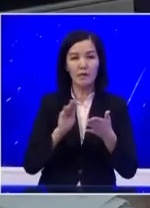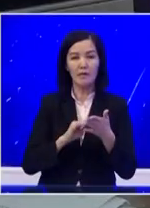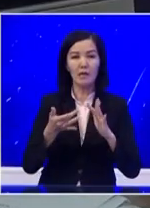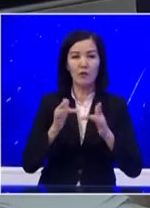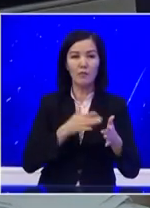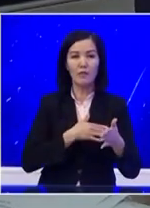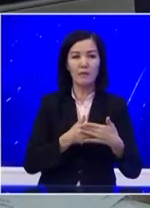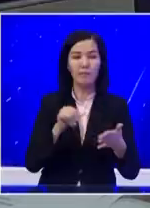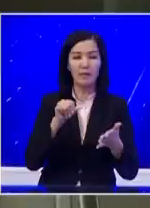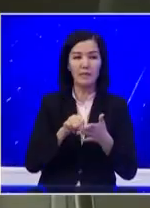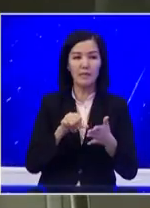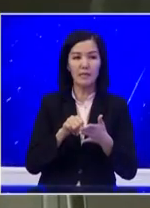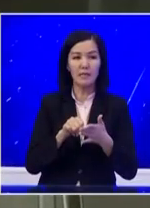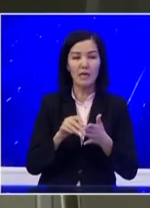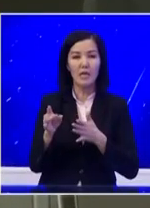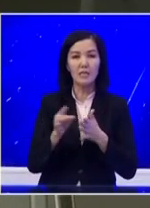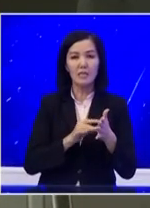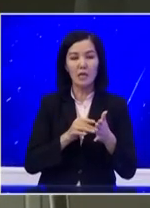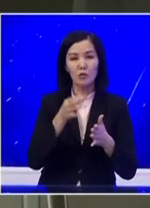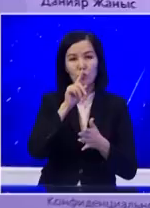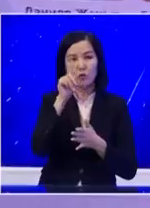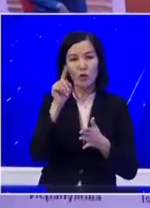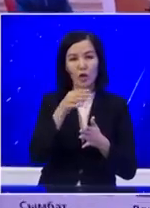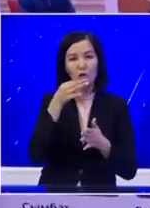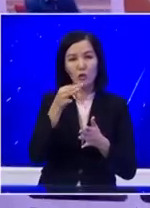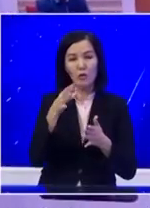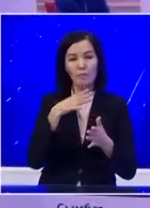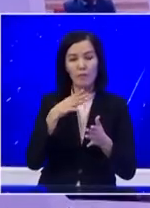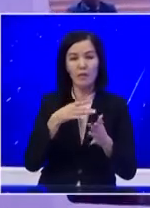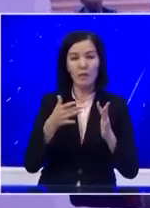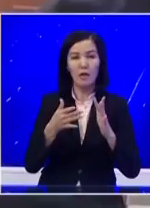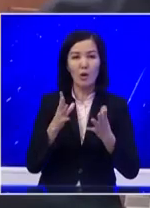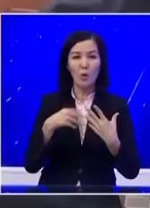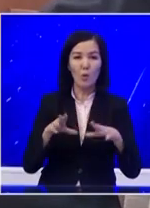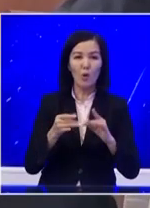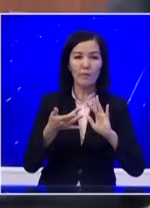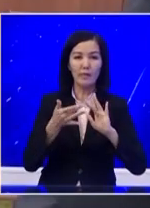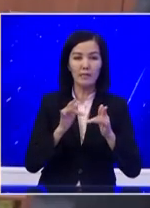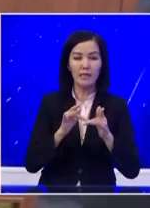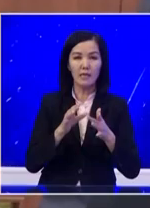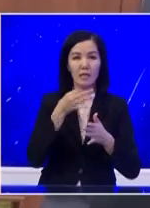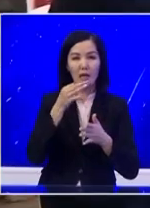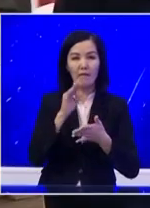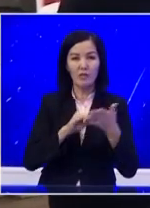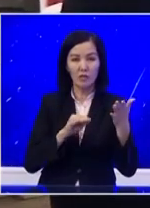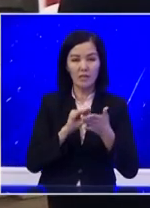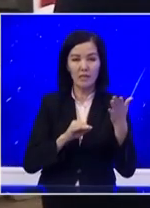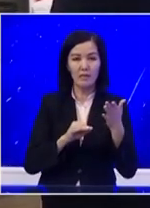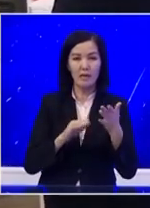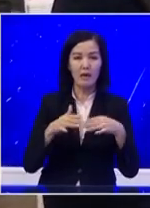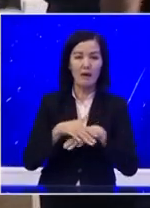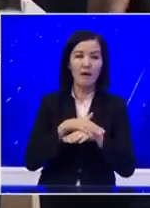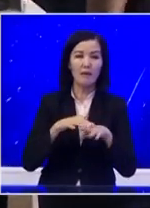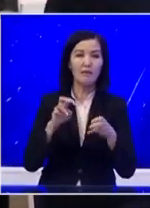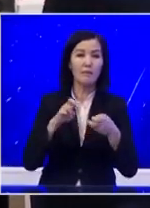белсенді. Жекеге түскен хабарламаны қалт жібермейді. Сондай-ақ қоғамдық сайттардағы жазбаларға да жауап табады. Осы арқылы жергілікті